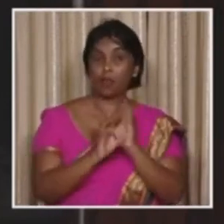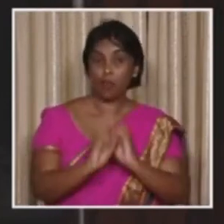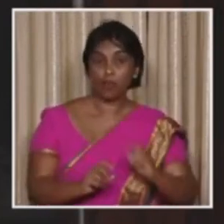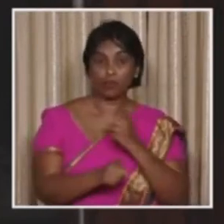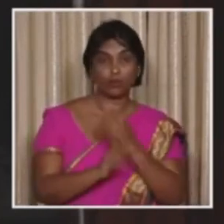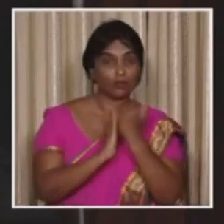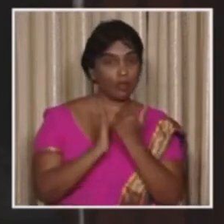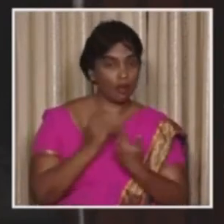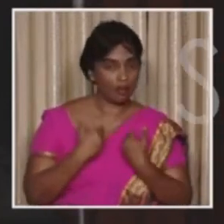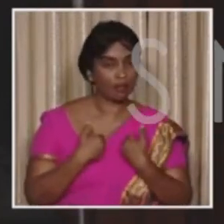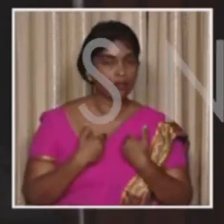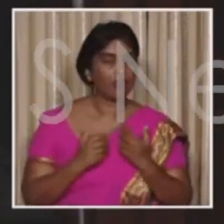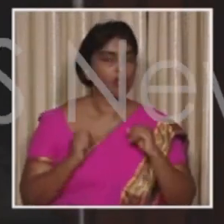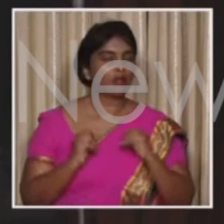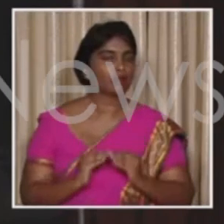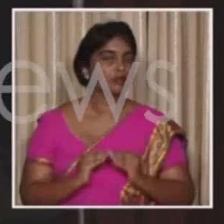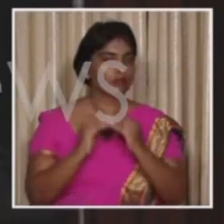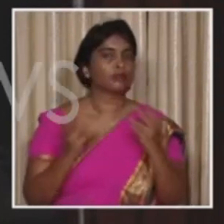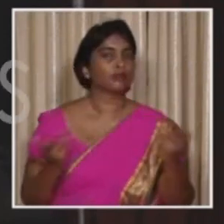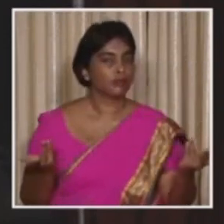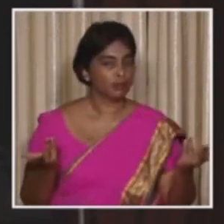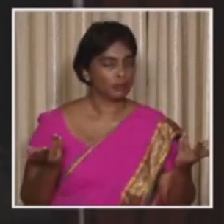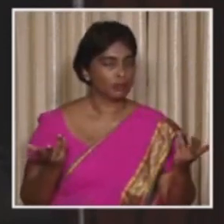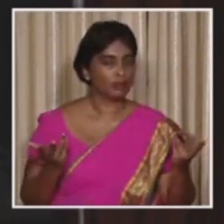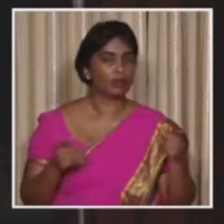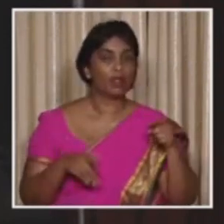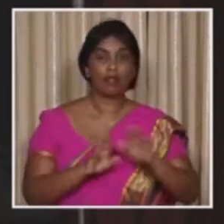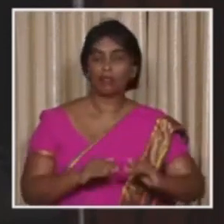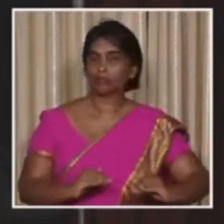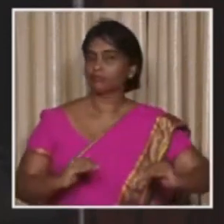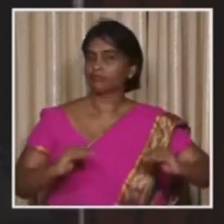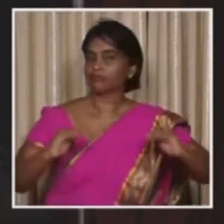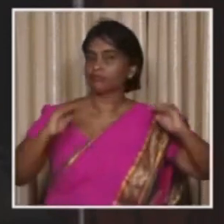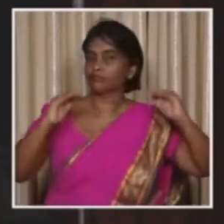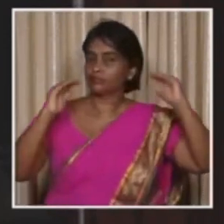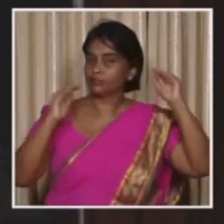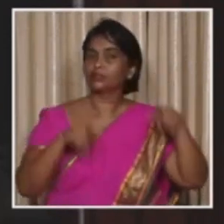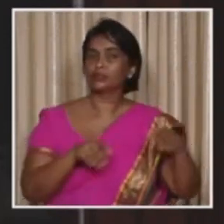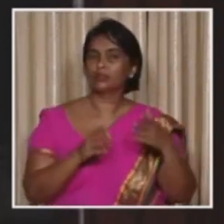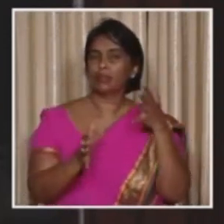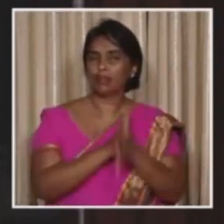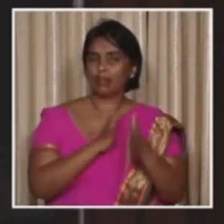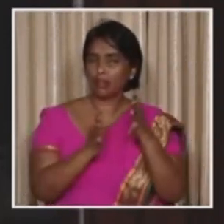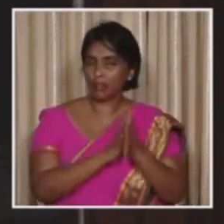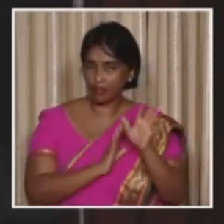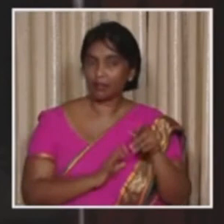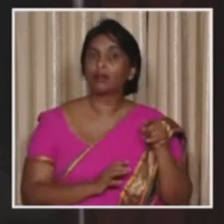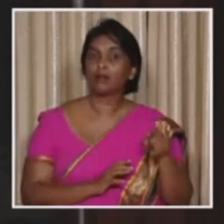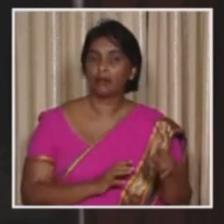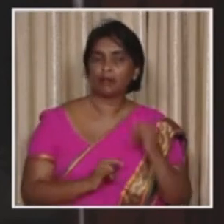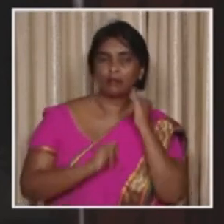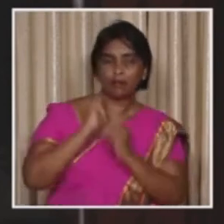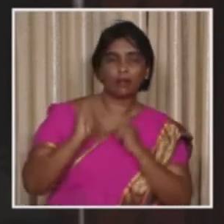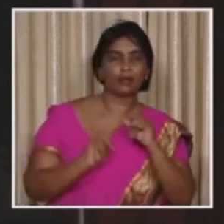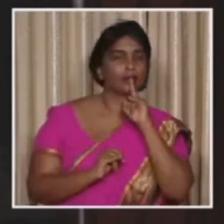මොන්ටිසෝරියේ කොහොමද මේ රටවල් හැදෙන්නේ ඊට පස්සේ ඒ දරුවෝ වැඩිහිටිය වුණාට පස්සේ ඒ දරුවන්ගේ මිස්ටේක් එකක් වුණාට පස්සේ ඒක විවේචනය